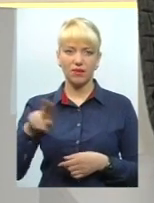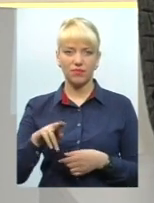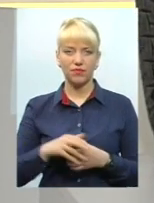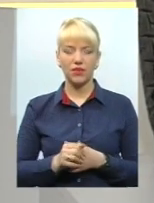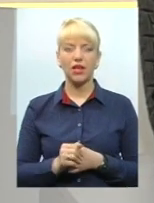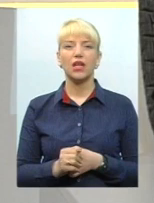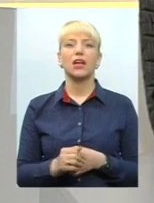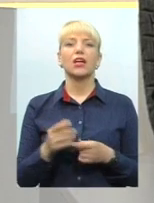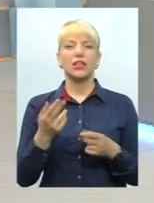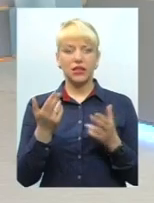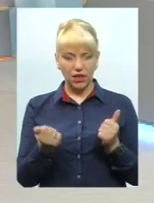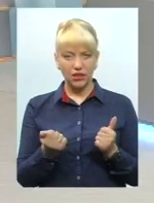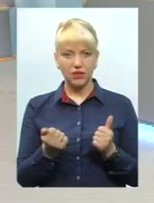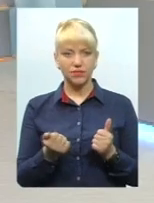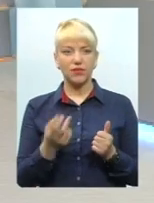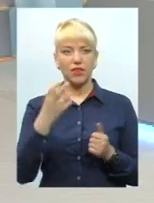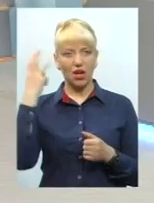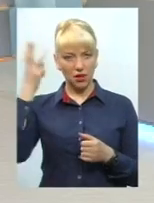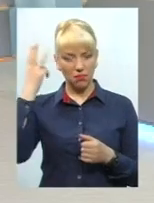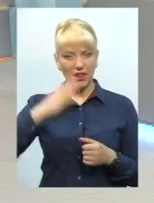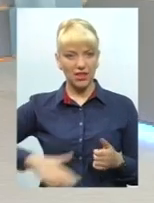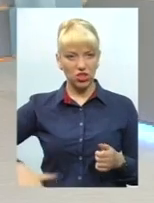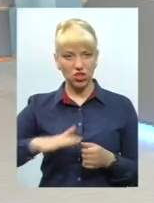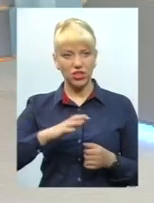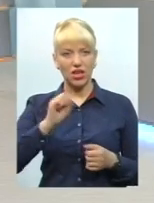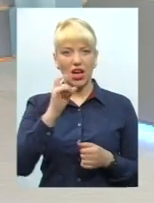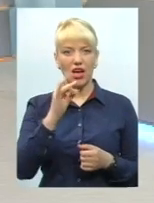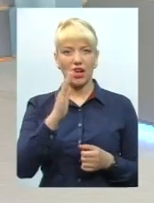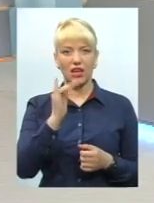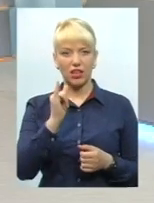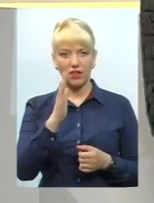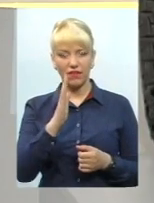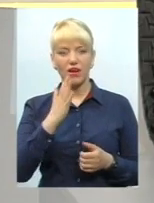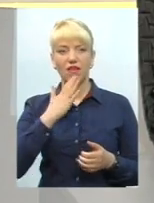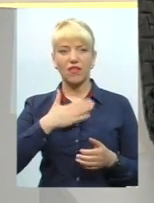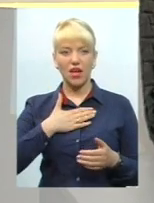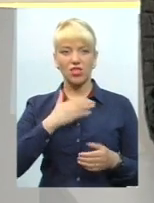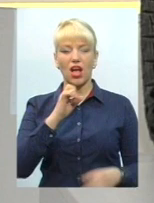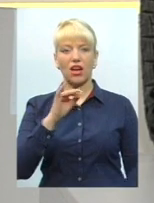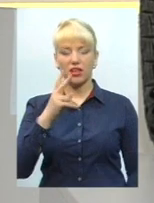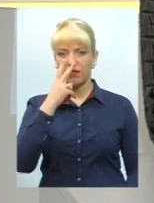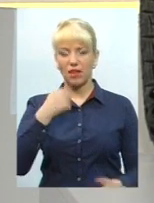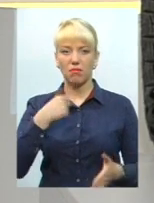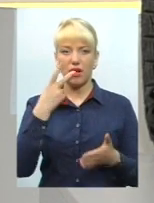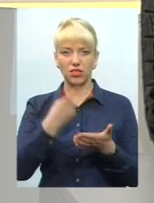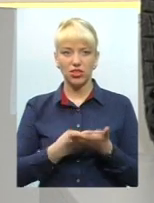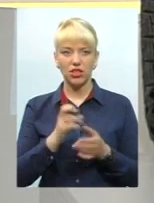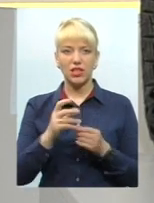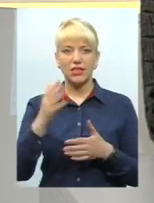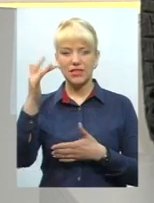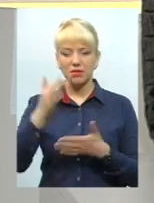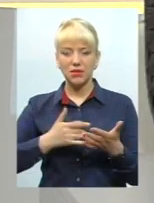Упівцями. Так, це на Хмельниччині в архівах мені доводилося, в нашому архіві доводилося бачити цілі